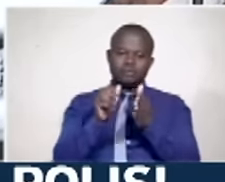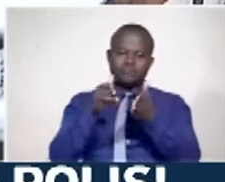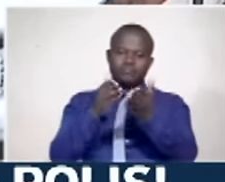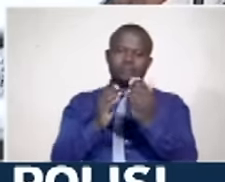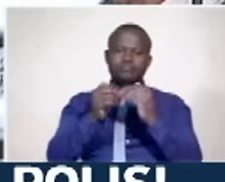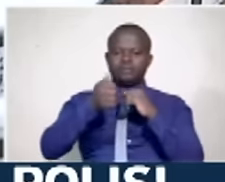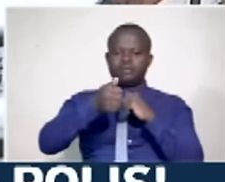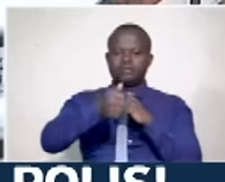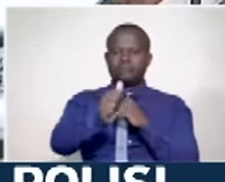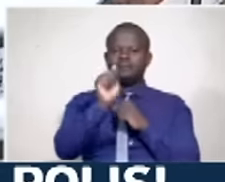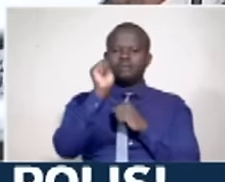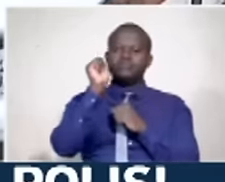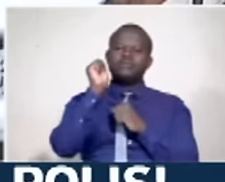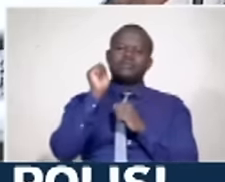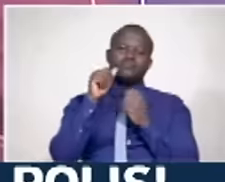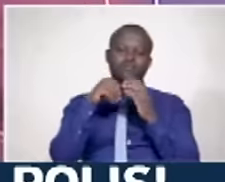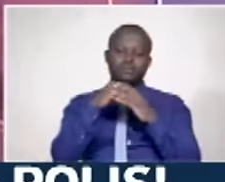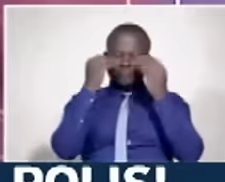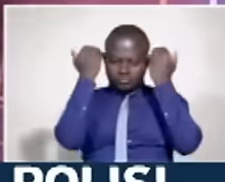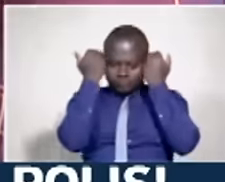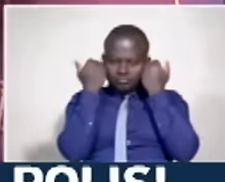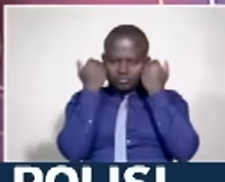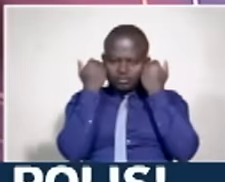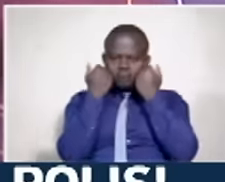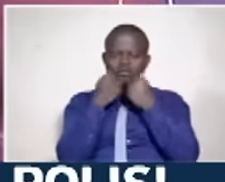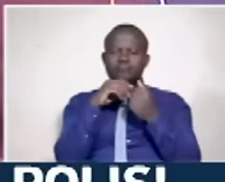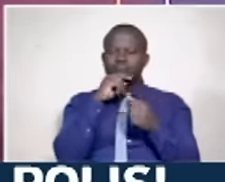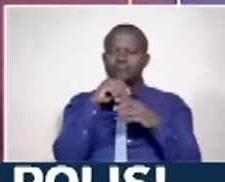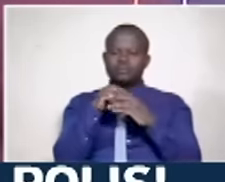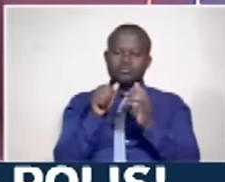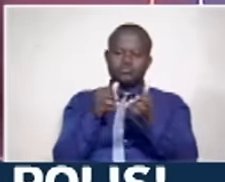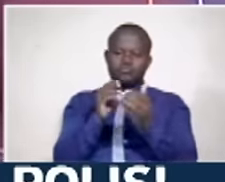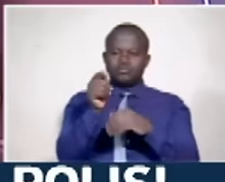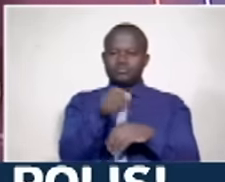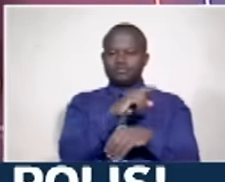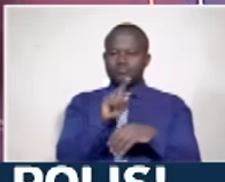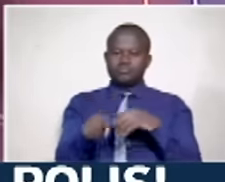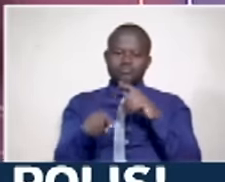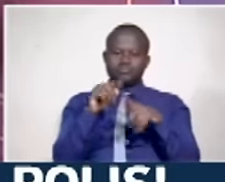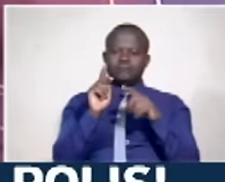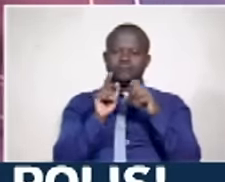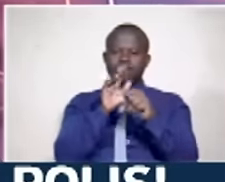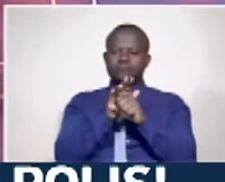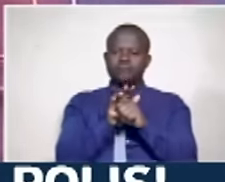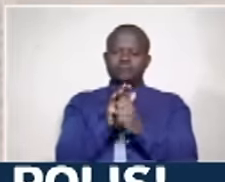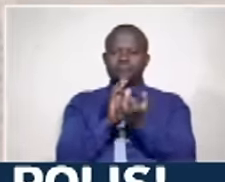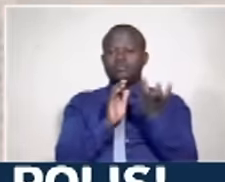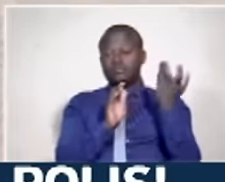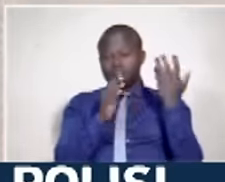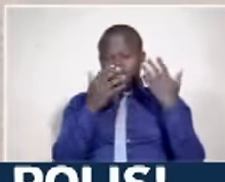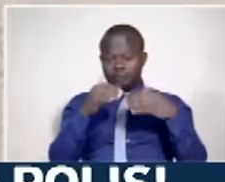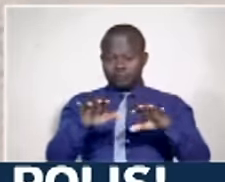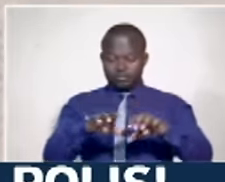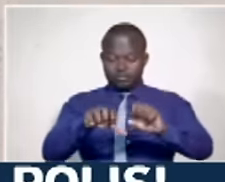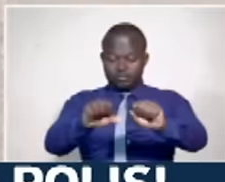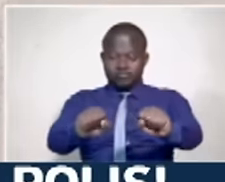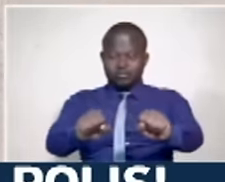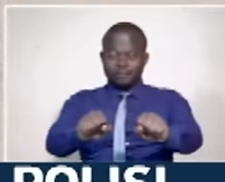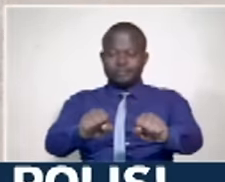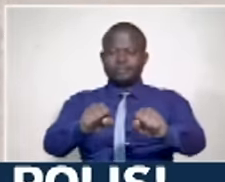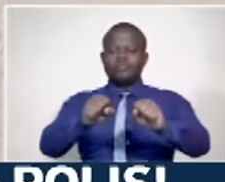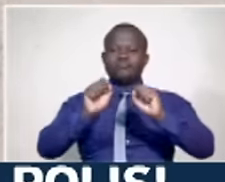bakurikirane akurikira mu butabera uyu mugabo ukurikiranweho ibyaha by'ubwicanyi bukabije akimara gutabwa muri